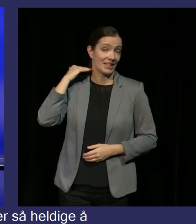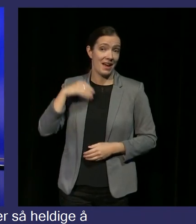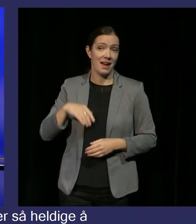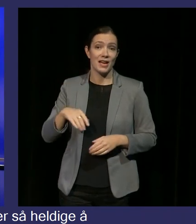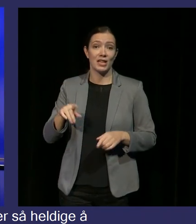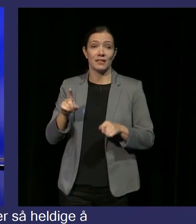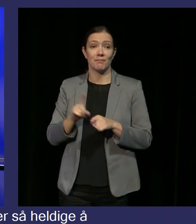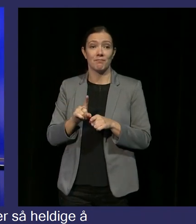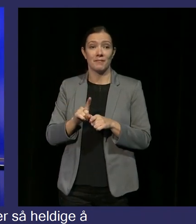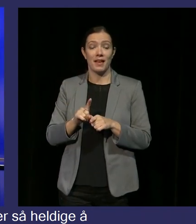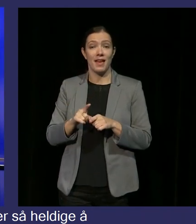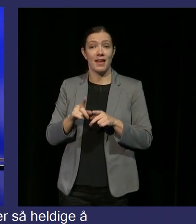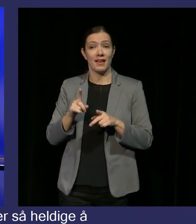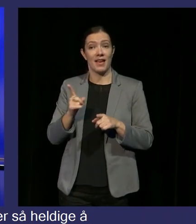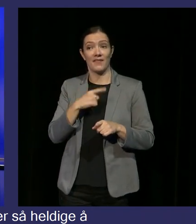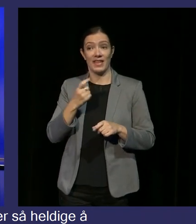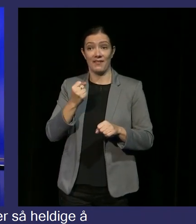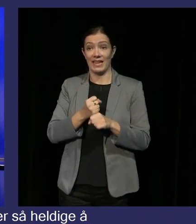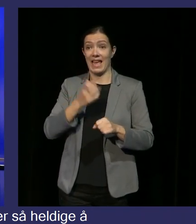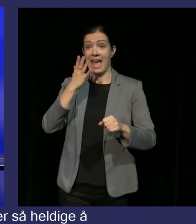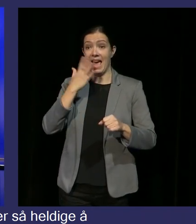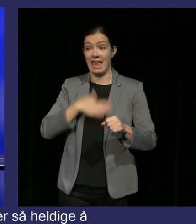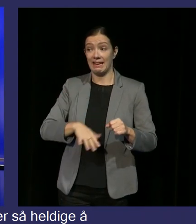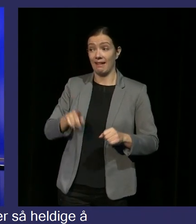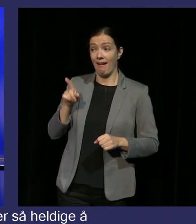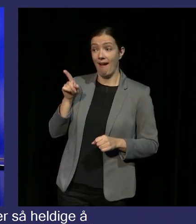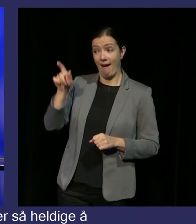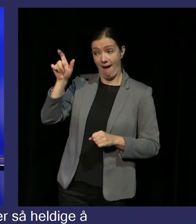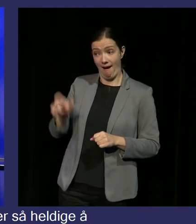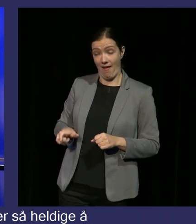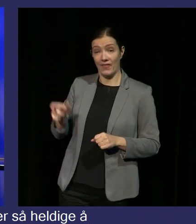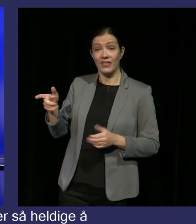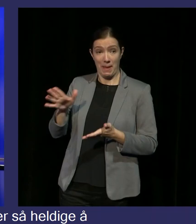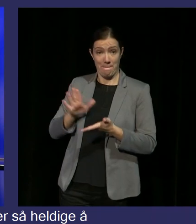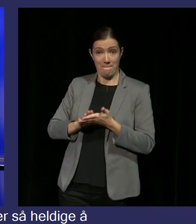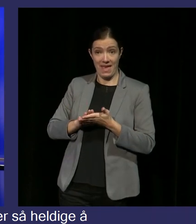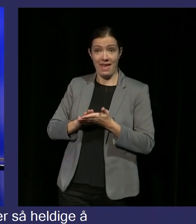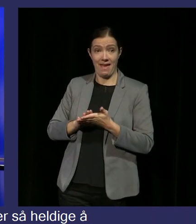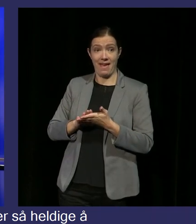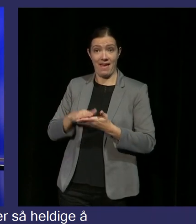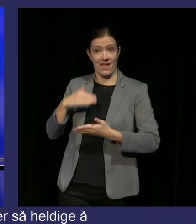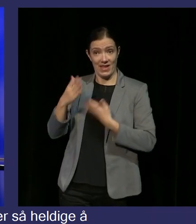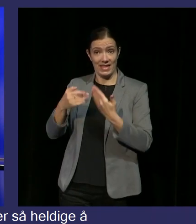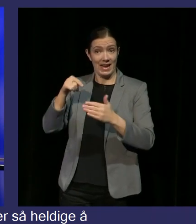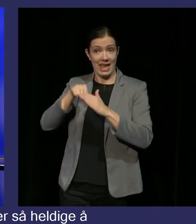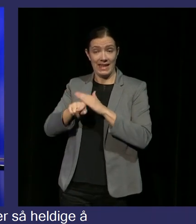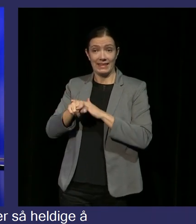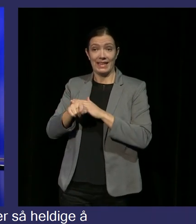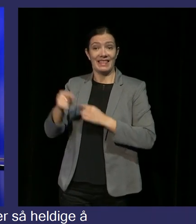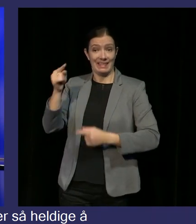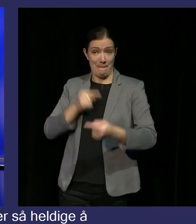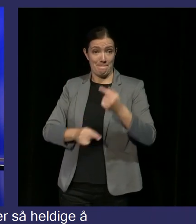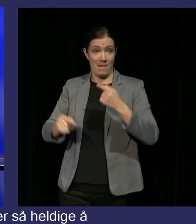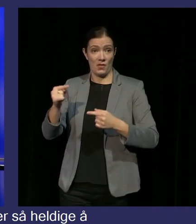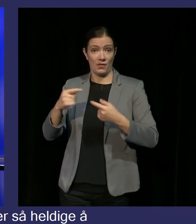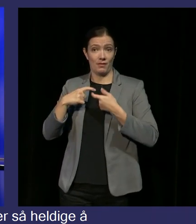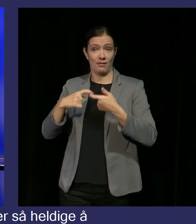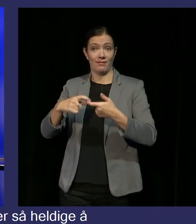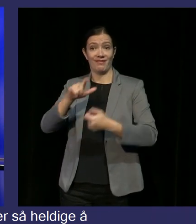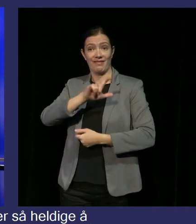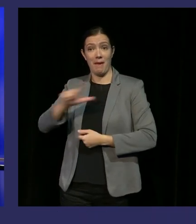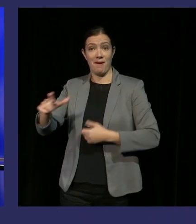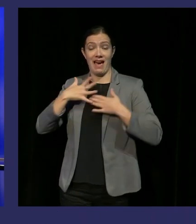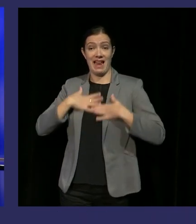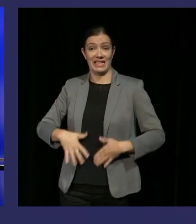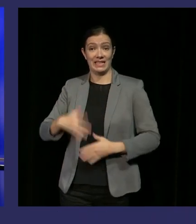vi altså også er så heldige at vi får ha med oss inn i den videre debatten om